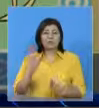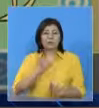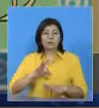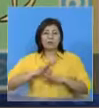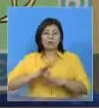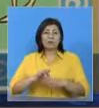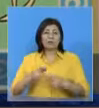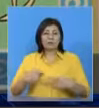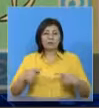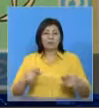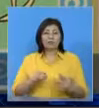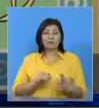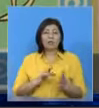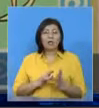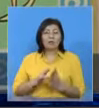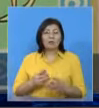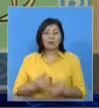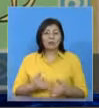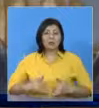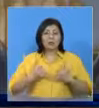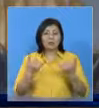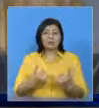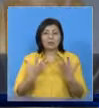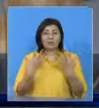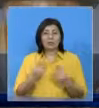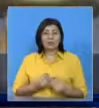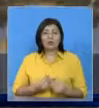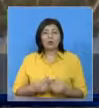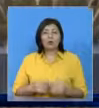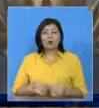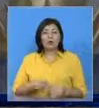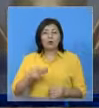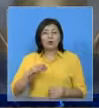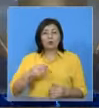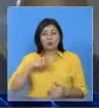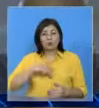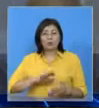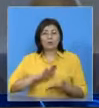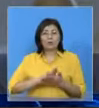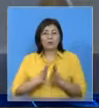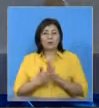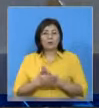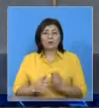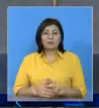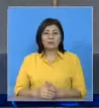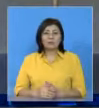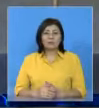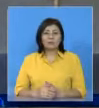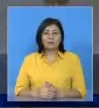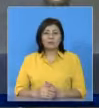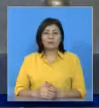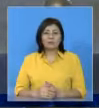пройдет праздничная экскурсия, посвященная ко дню духовного согласия. Жасан Жалбаков, Межан Аманжолов, телеканал Актобе.